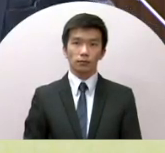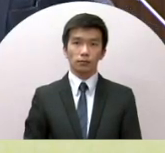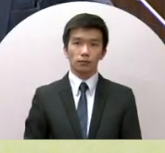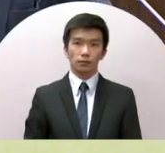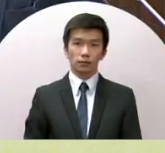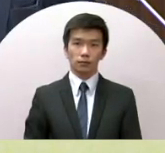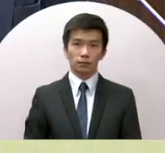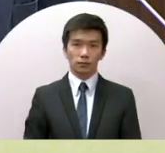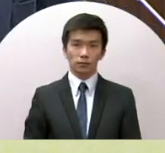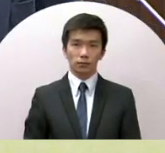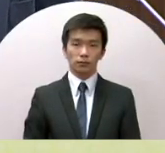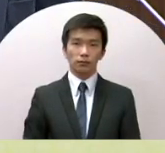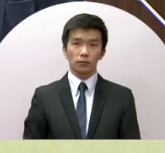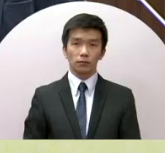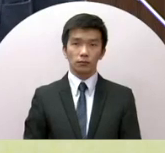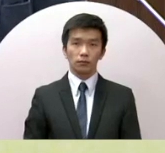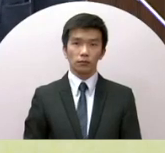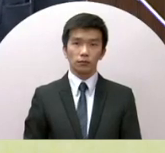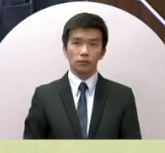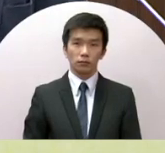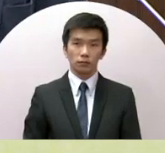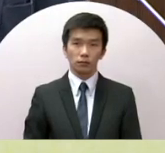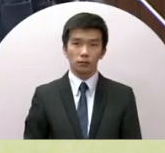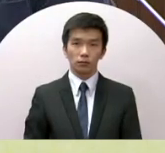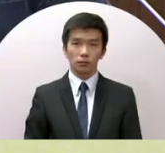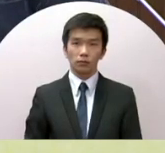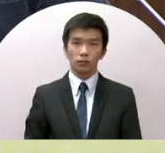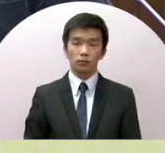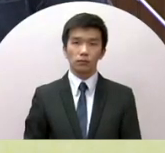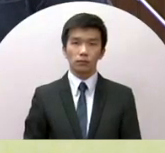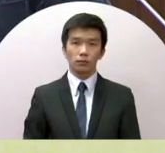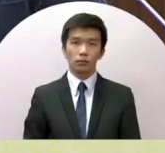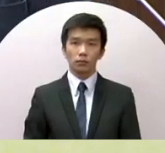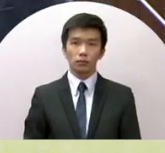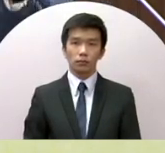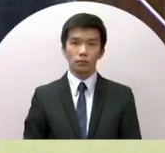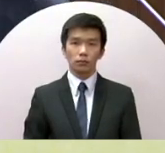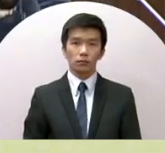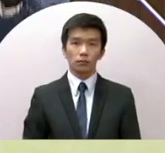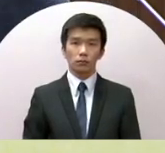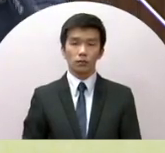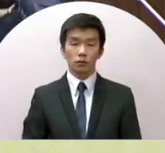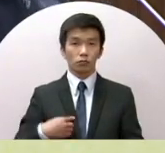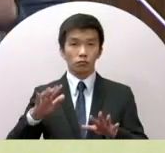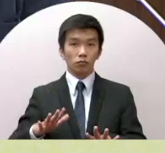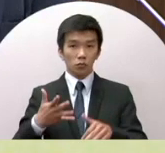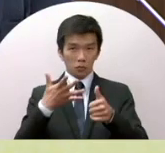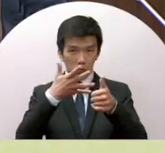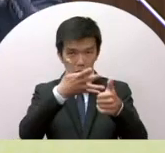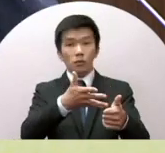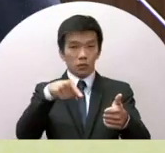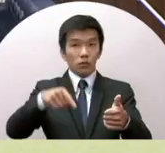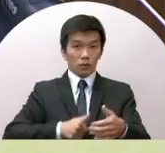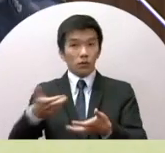婚姻自由的平等保护，我们就从这个角度。至于法案里边，如果还有 什么，我在问你一个具体的问题